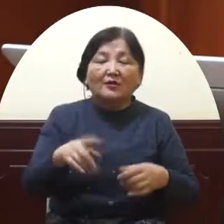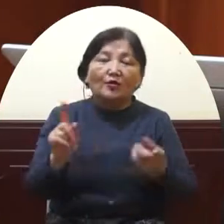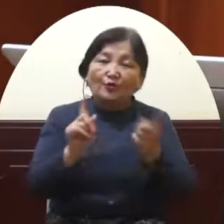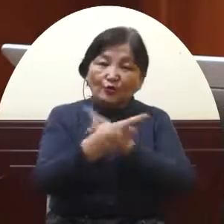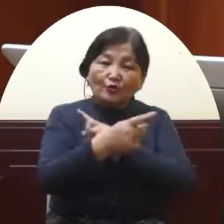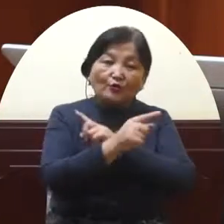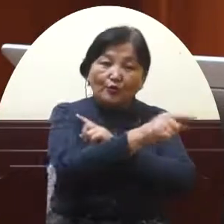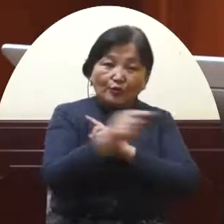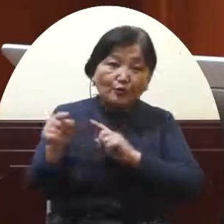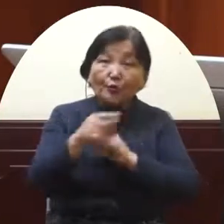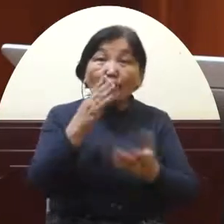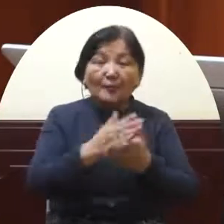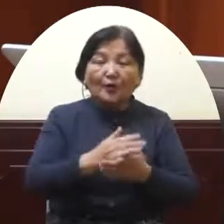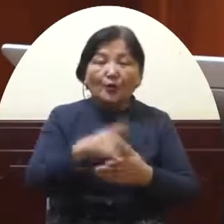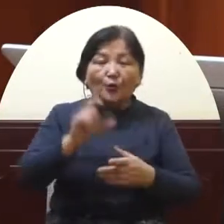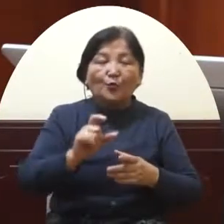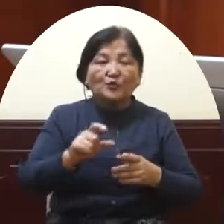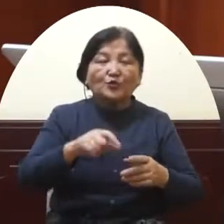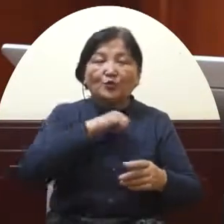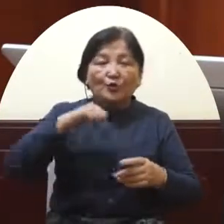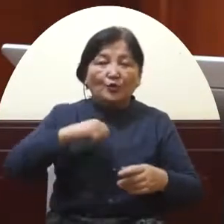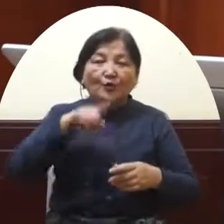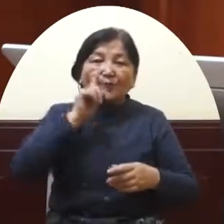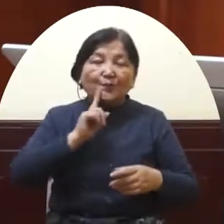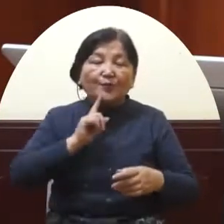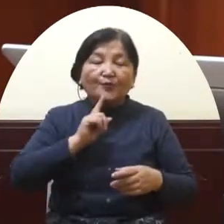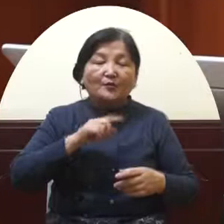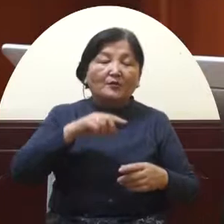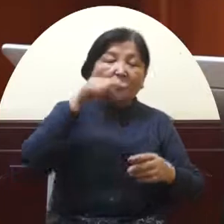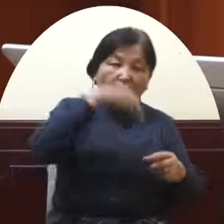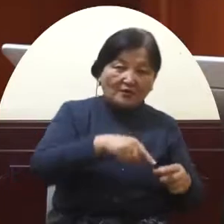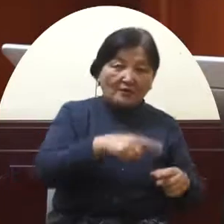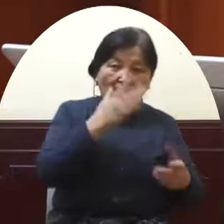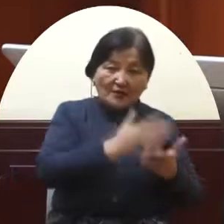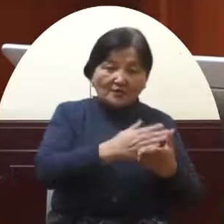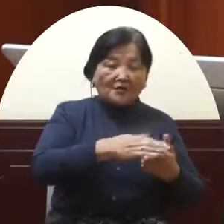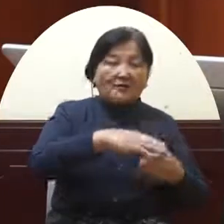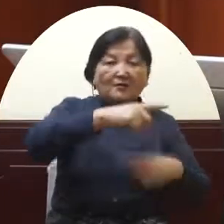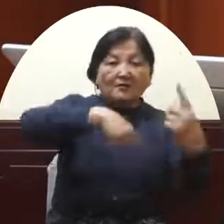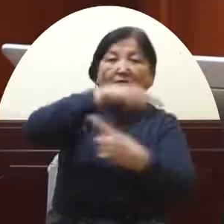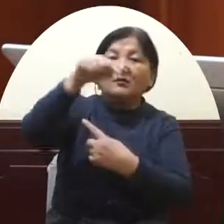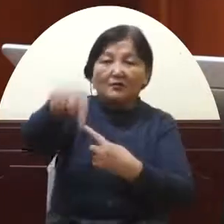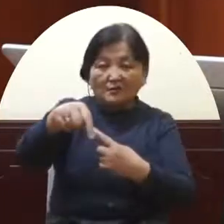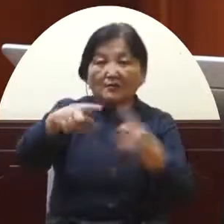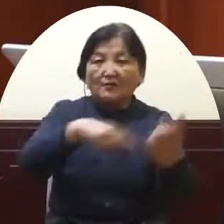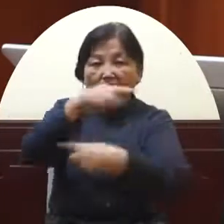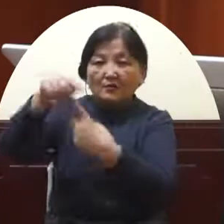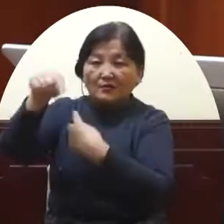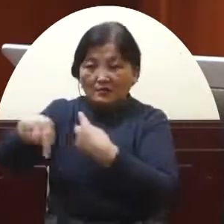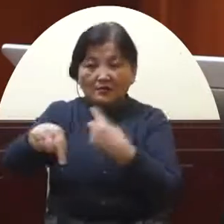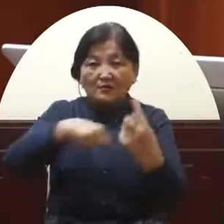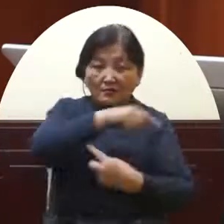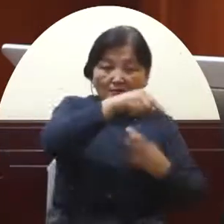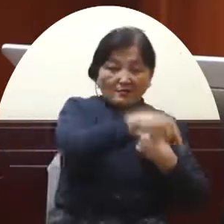Сонгуулийн хуулиар хоёр төрлийн хөдөлгөөнийг хуулиар зохицуулсан байдаг. Нэг нь иргэний шилжилт хөдөлгөөн, нөгөөх нь сонгогчийн шилжилт хөдөлгөөн.